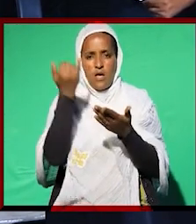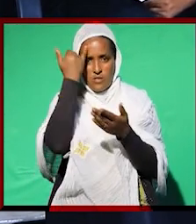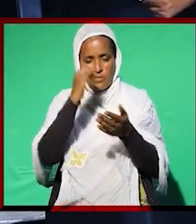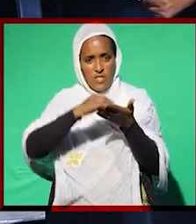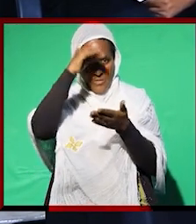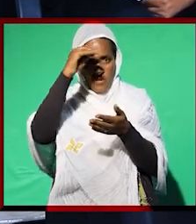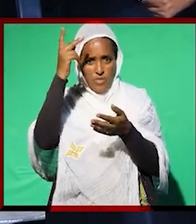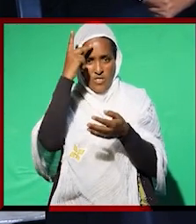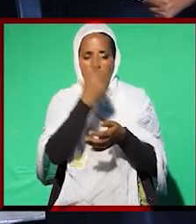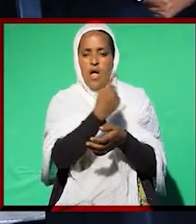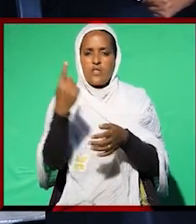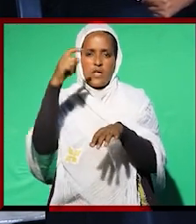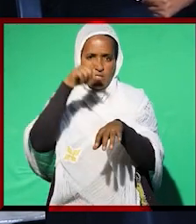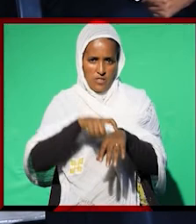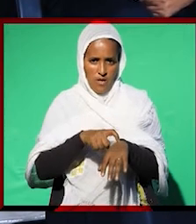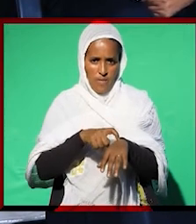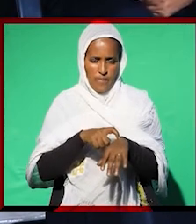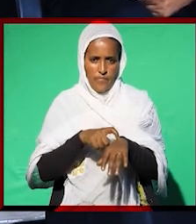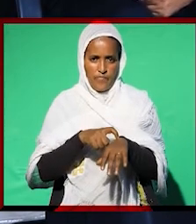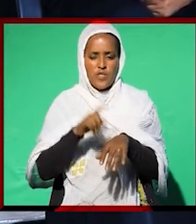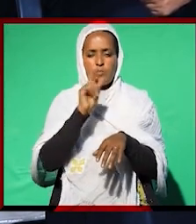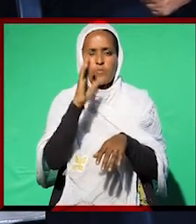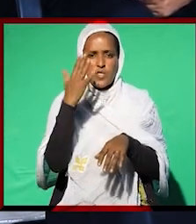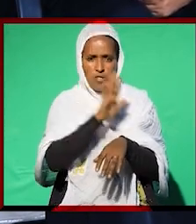የሚል ነገር ነው ያለኝ። እና ትምህርት ሚኒስትር አንዳንድ ጊዜ